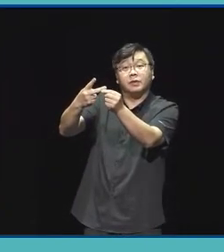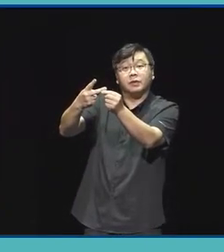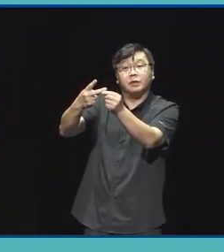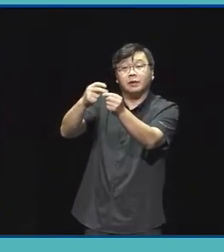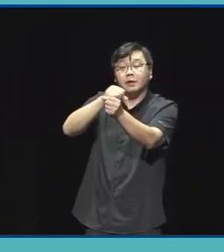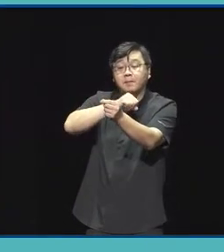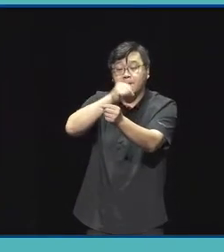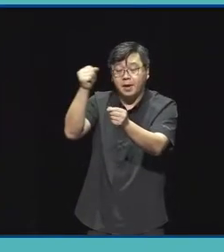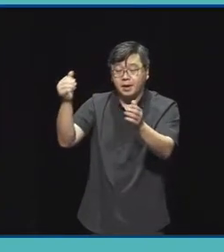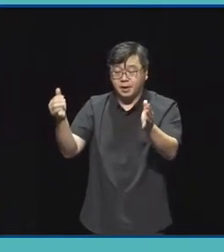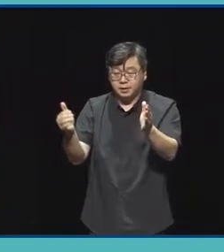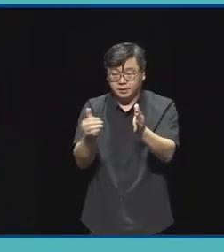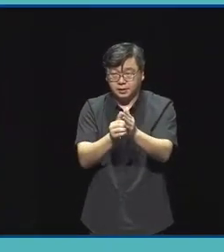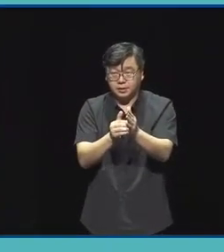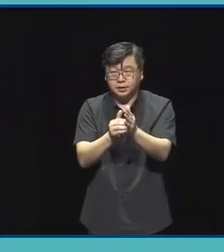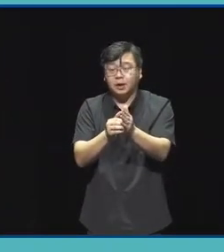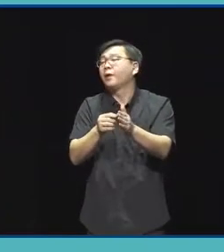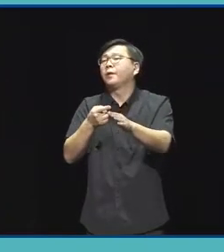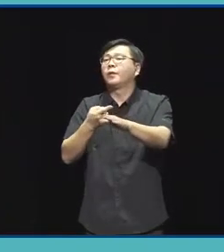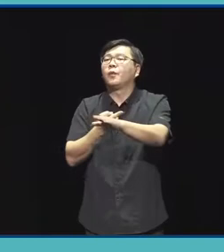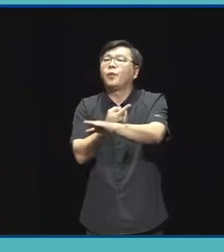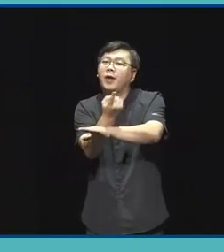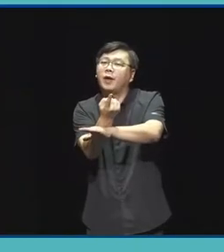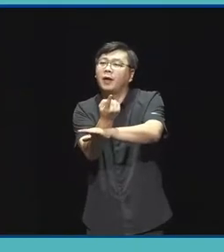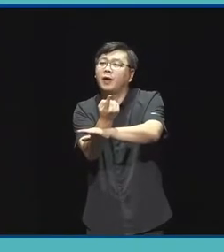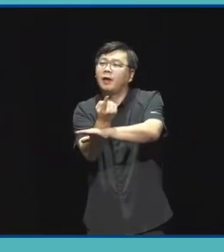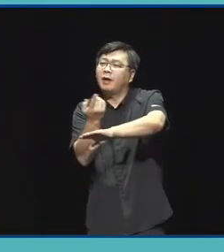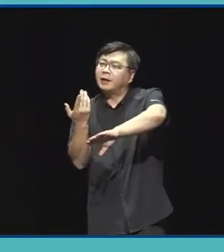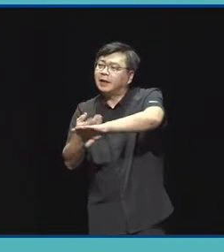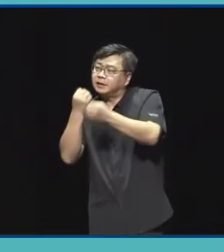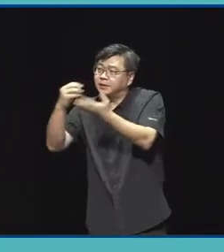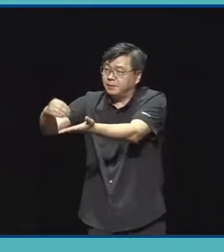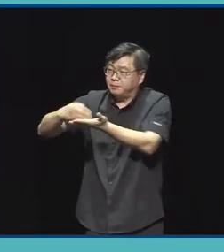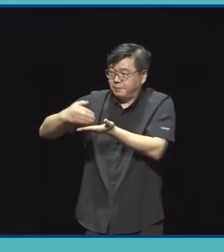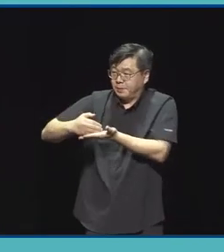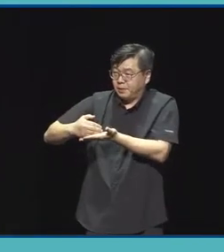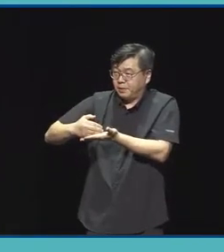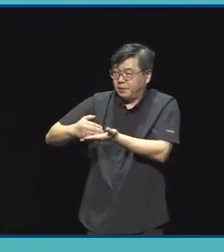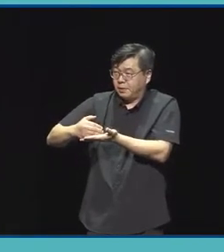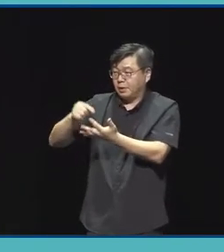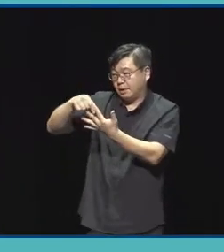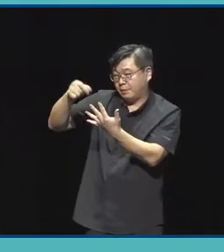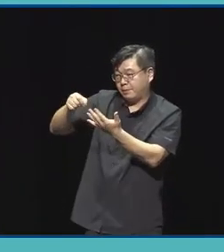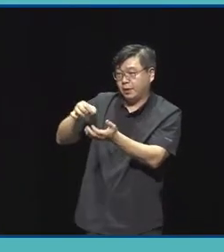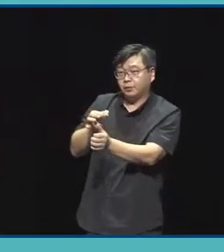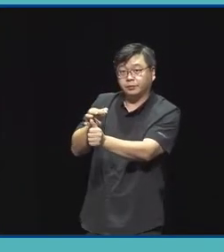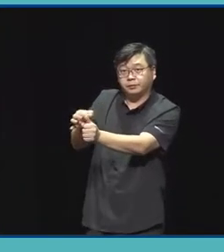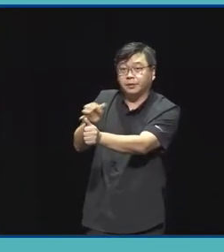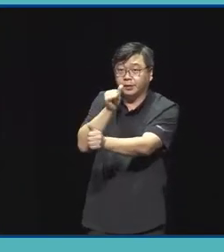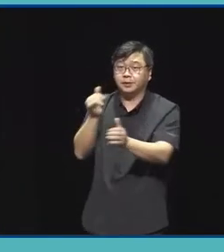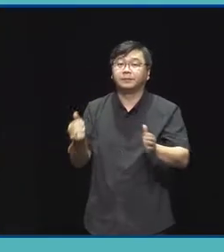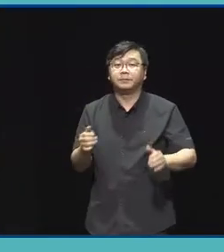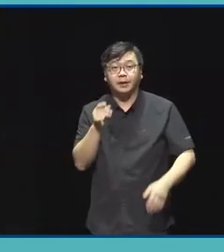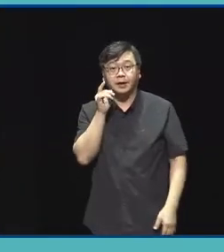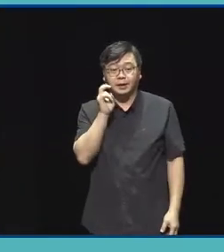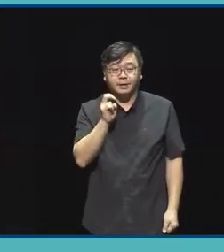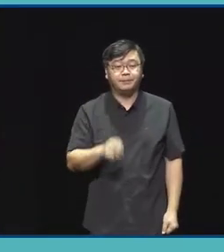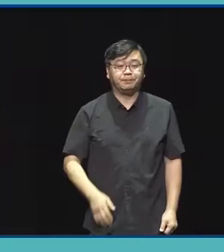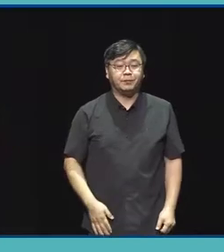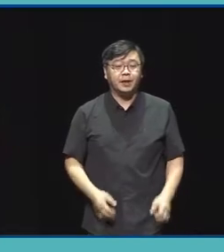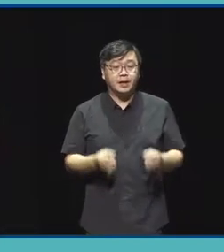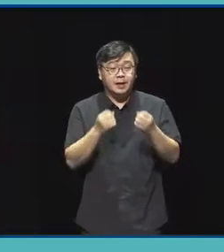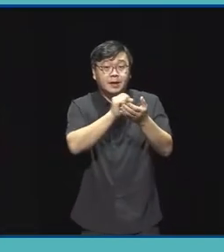외에 예산만 공모를 통해서 진행된다는 점도 말씀을 드리겠습니다. 예, 그러면 창작의 과정 문학